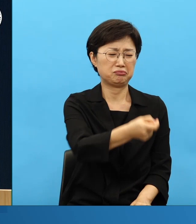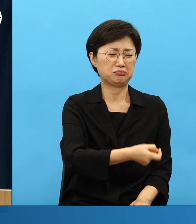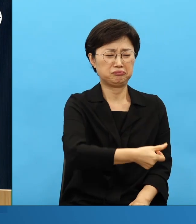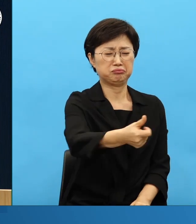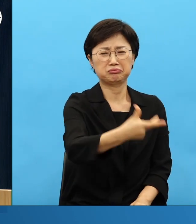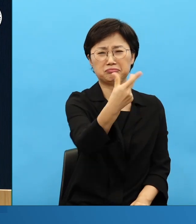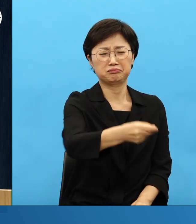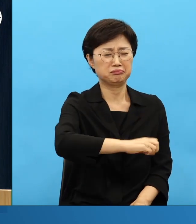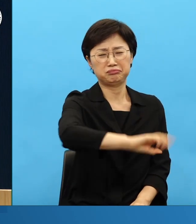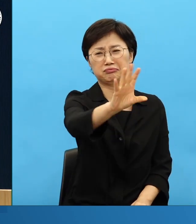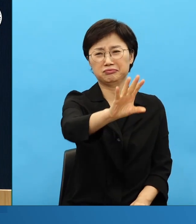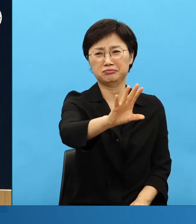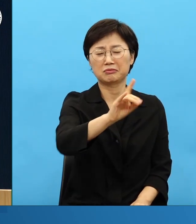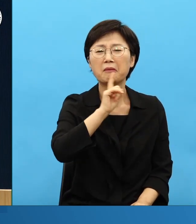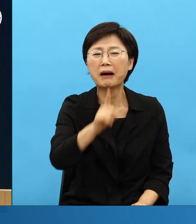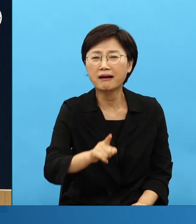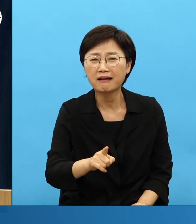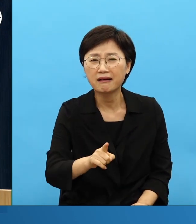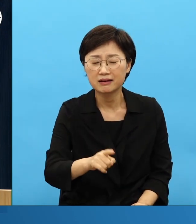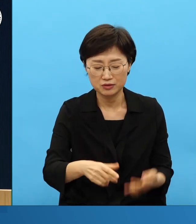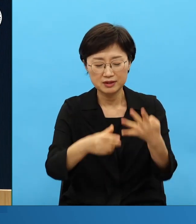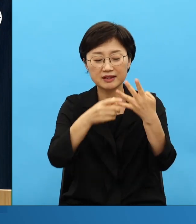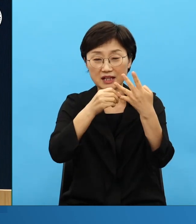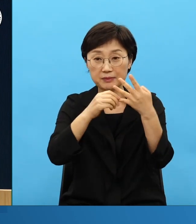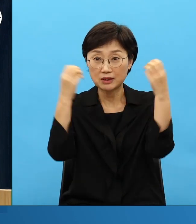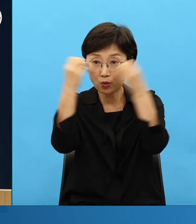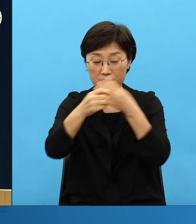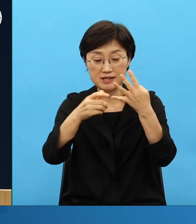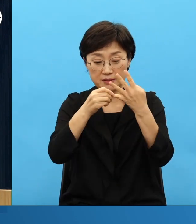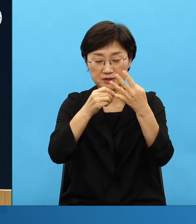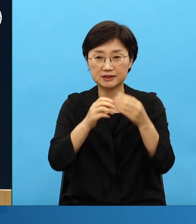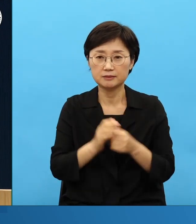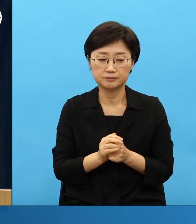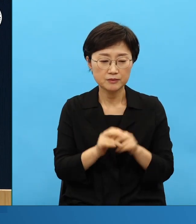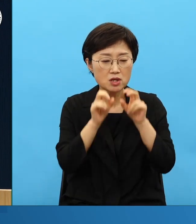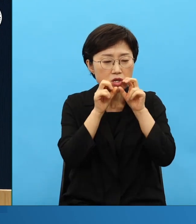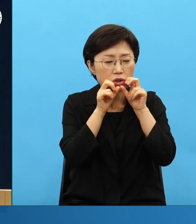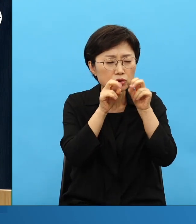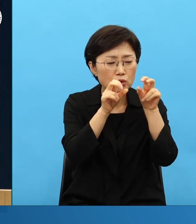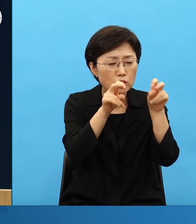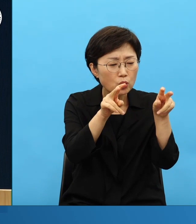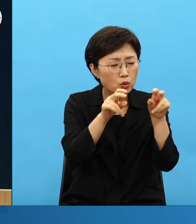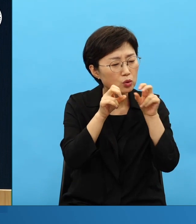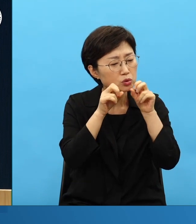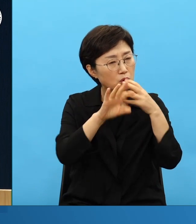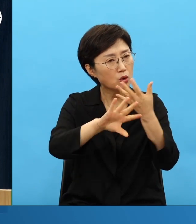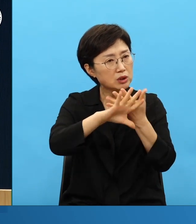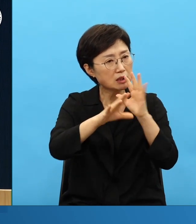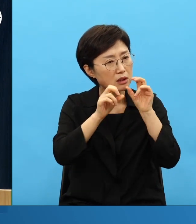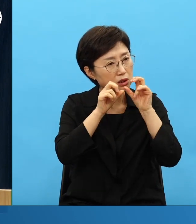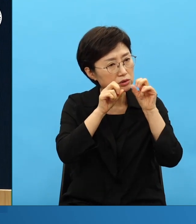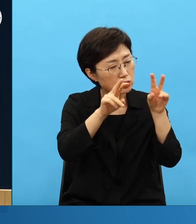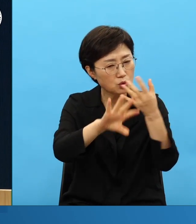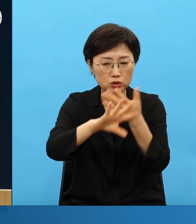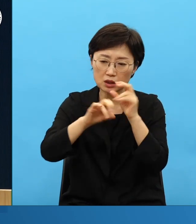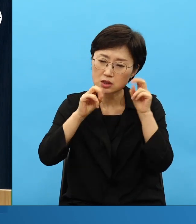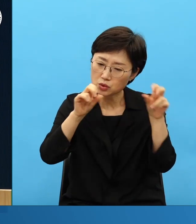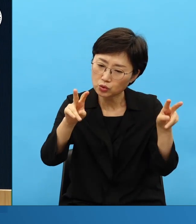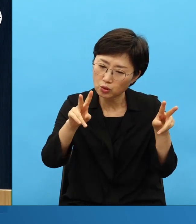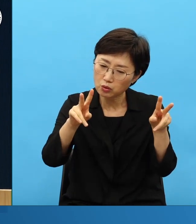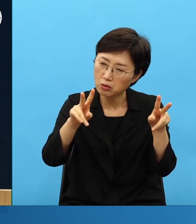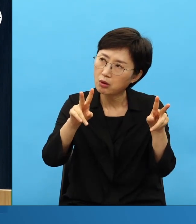fourth misunderstanding. 선교를 왜 해야 되는데 알지 못한 겁니다. Why should we do missions? They didn't understand it at